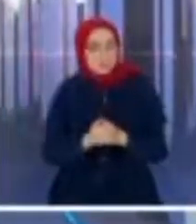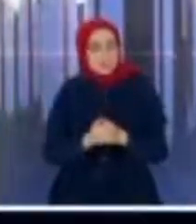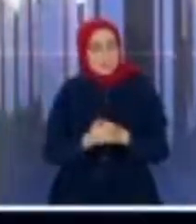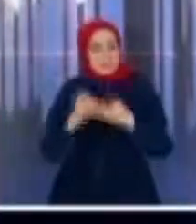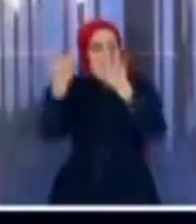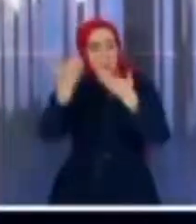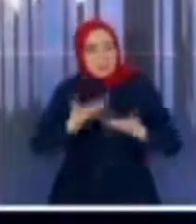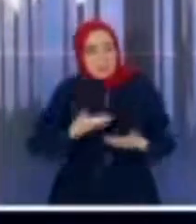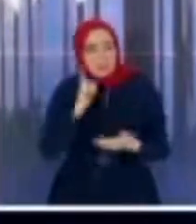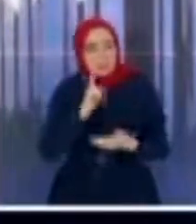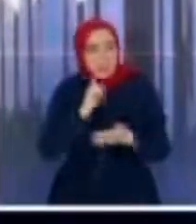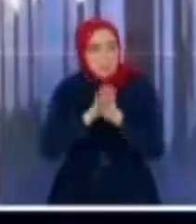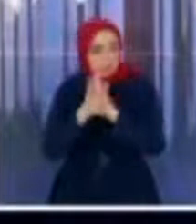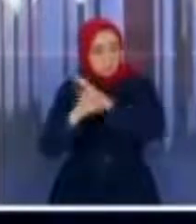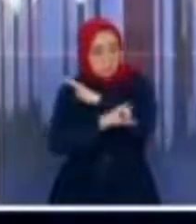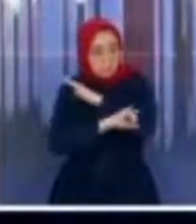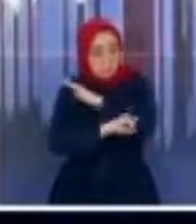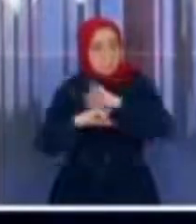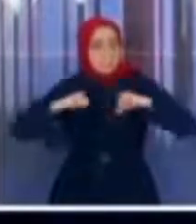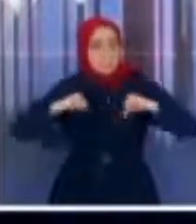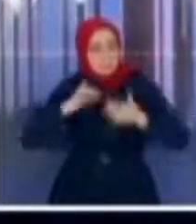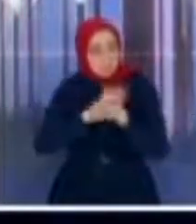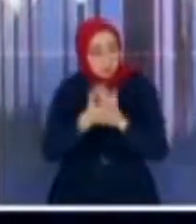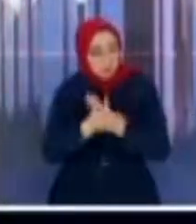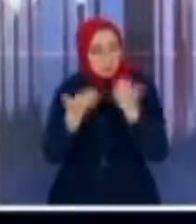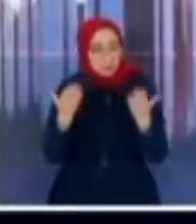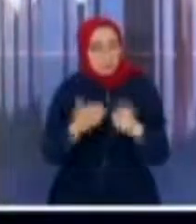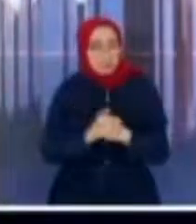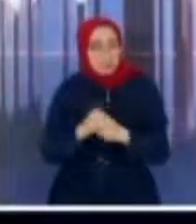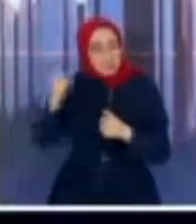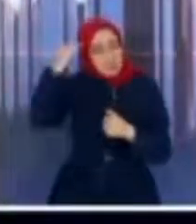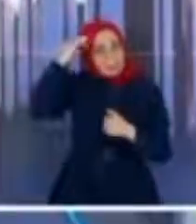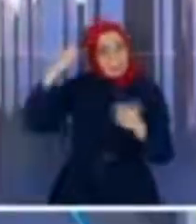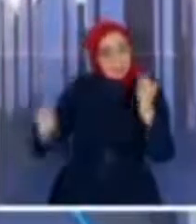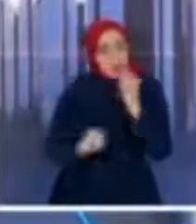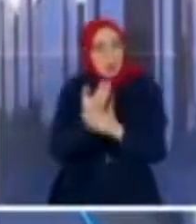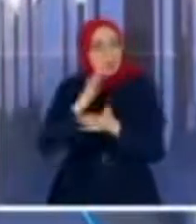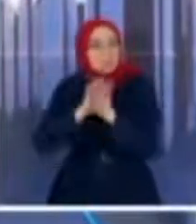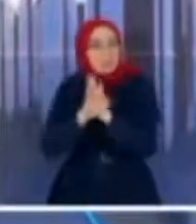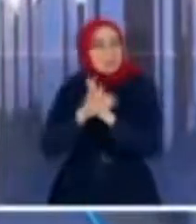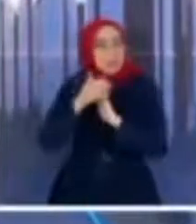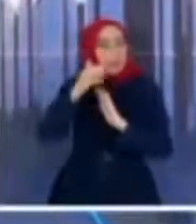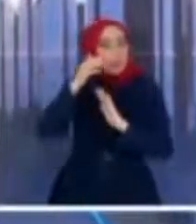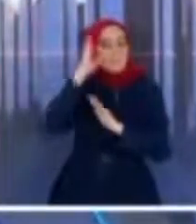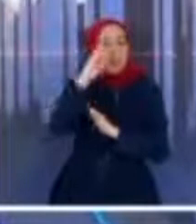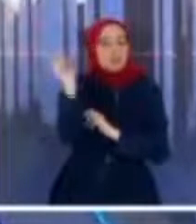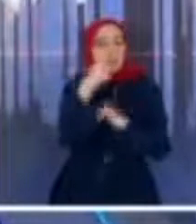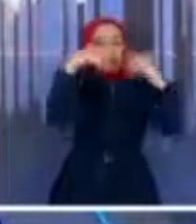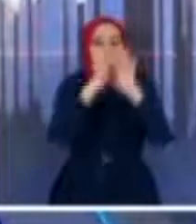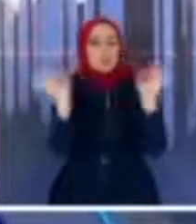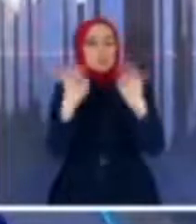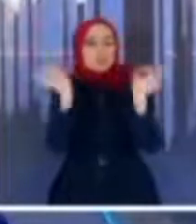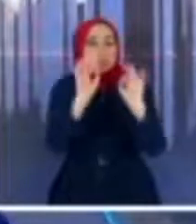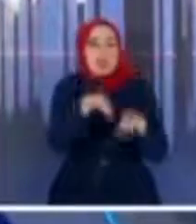كاتب عام جمعية صوت الشاب. كما شفت المبادرة الأولى كانت اللي نحن خممنا في جمعيات متاع ولايات باجة الكل مش احنا برك. قمنا